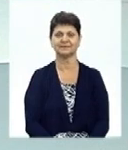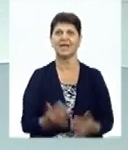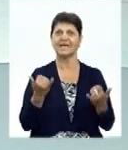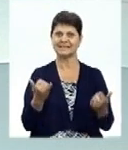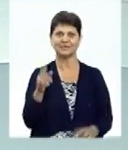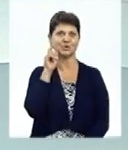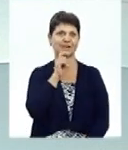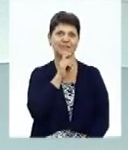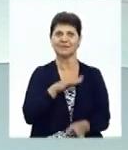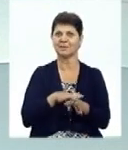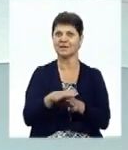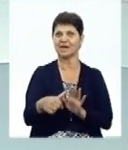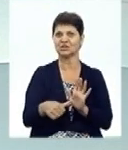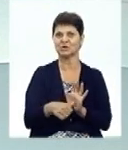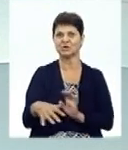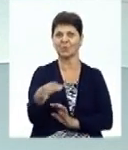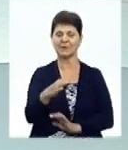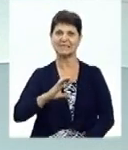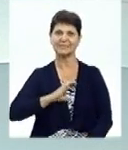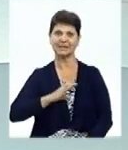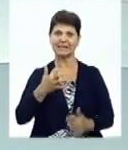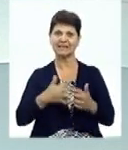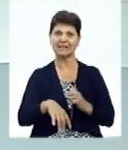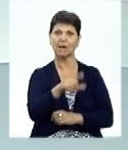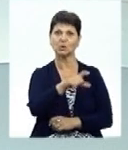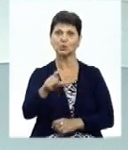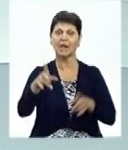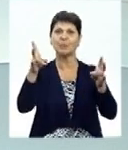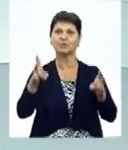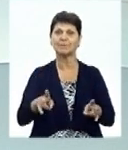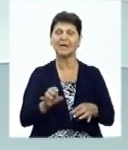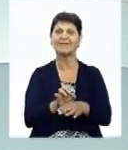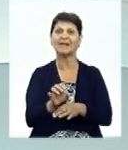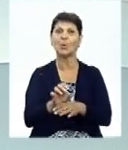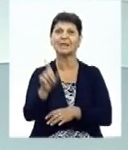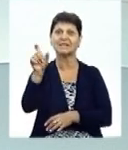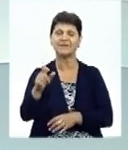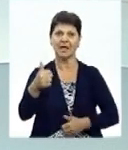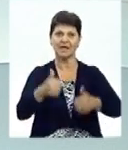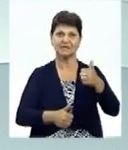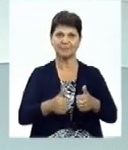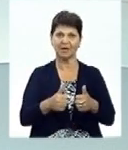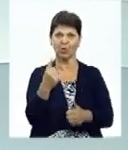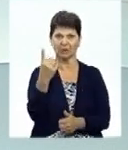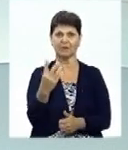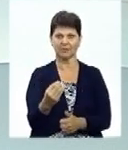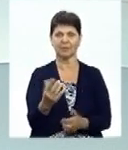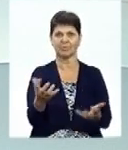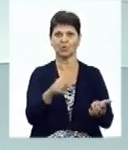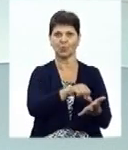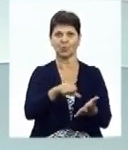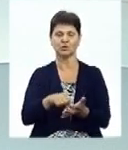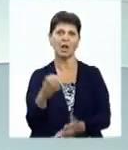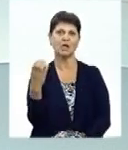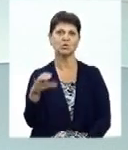Сьогодні у Вінниці відбулась 6-та обласна спартакіада серед людей, які постраждали на виробництві. Змагання тривають один день. В них беруть участь більше